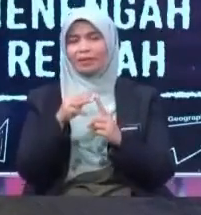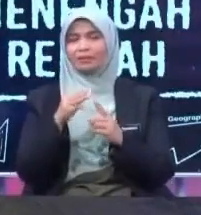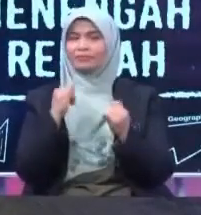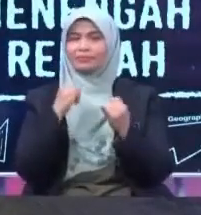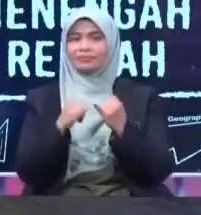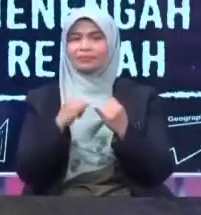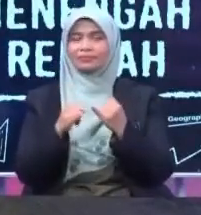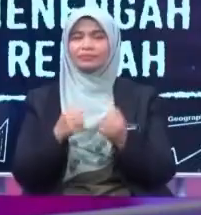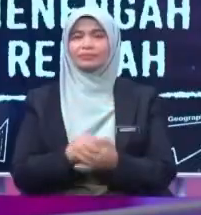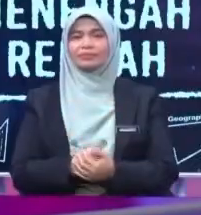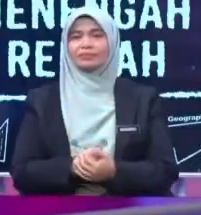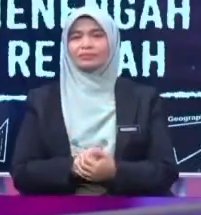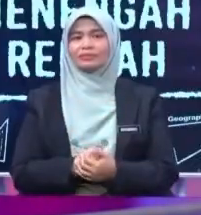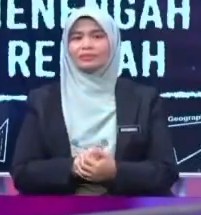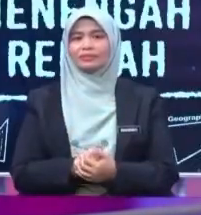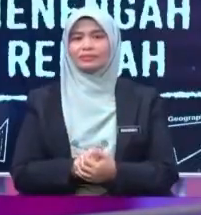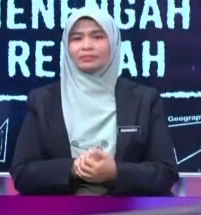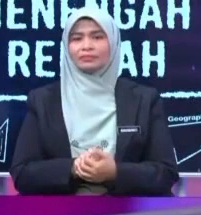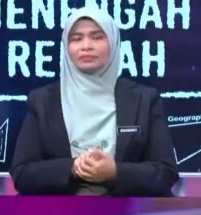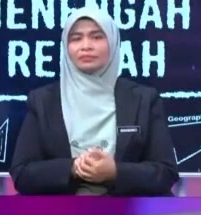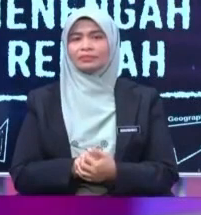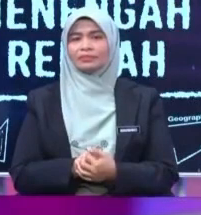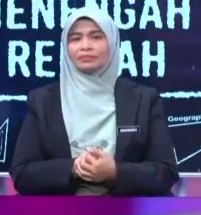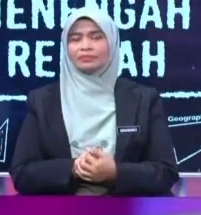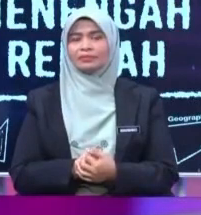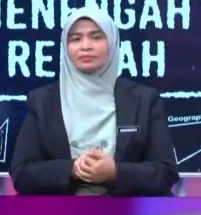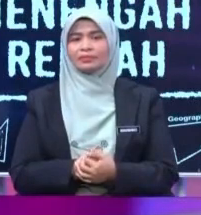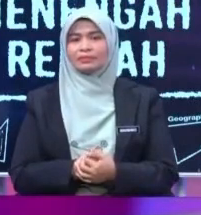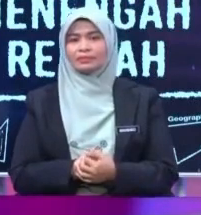mungkin Marsha yang belum bagi lagi. Marsha nak bagi jawapan ke?